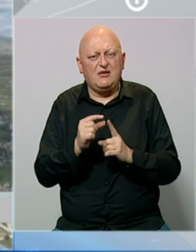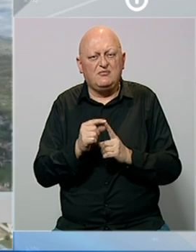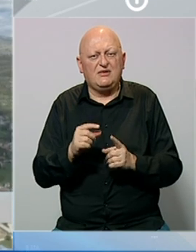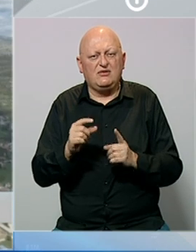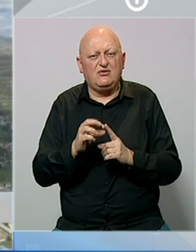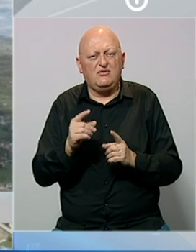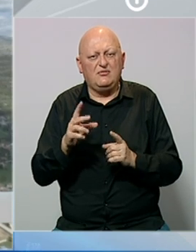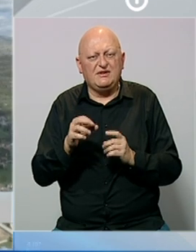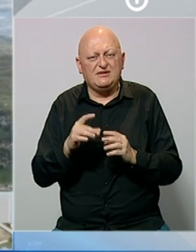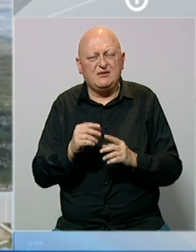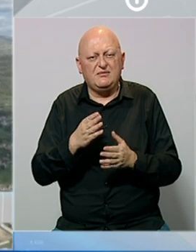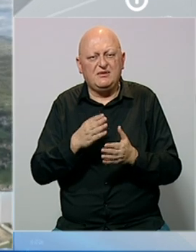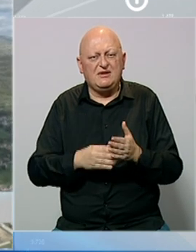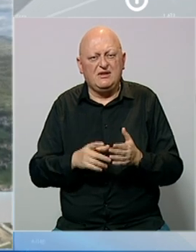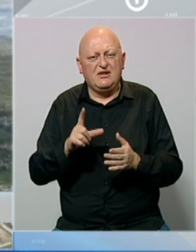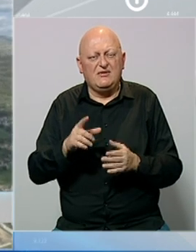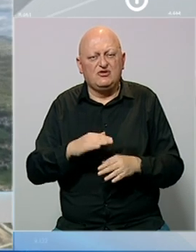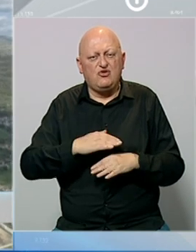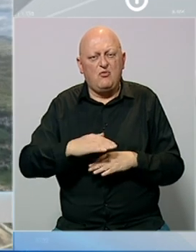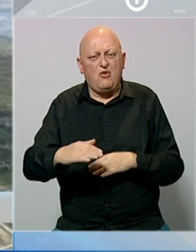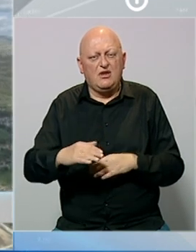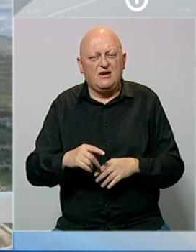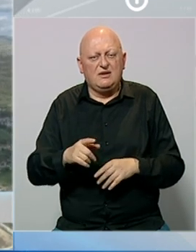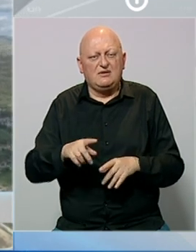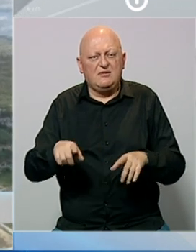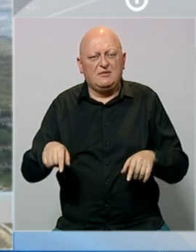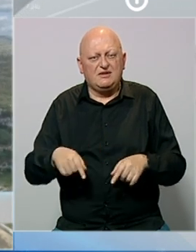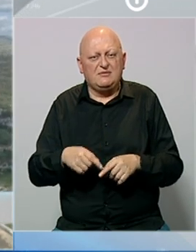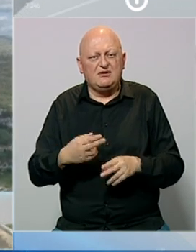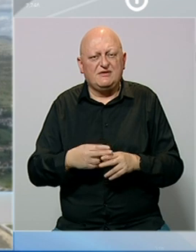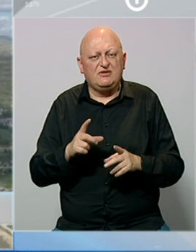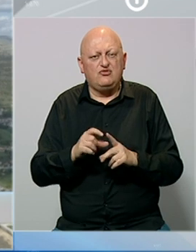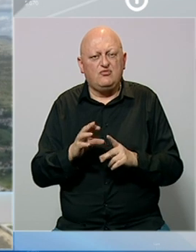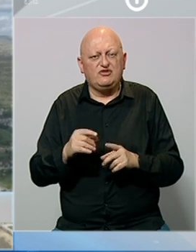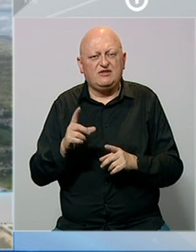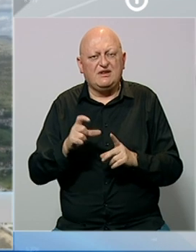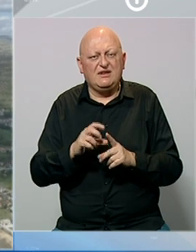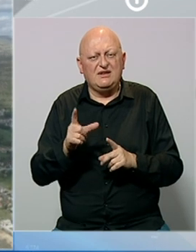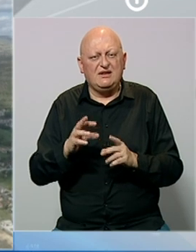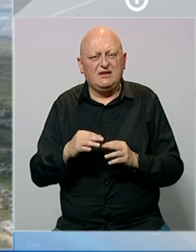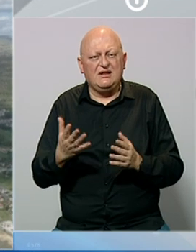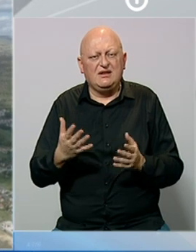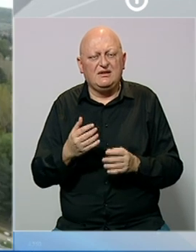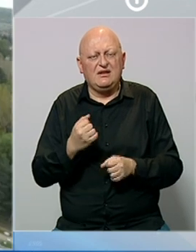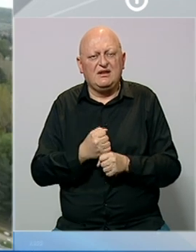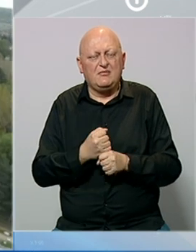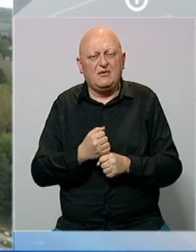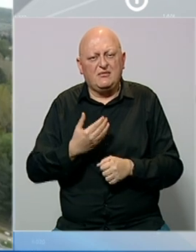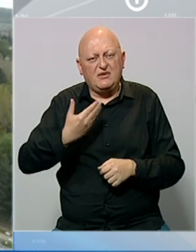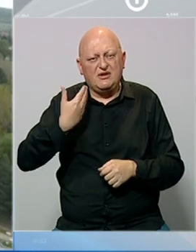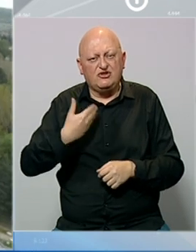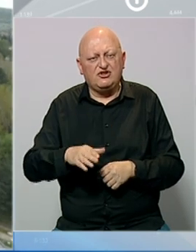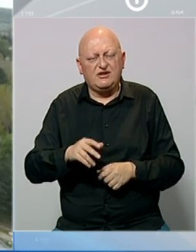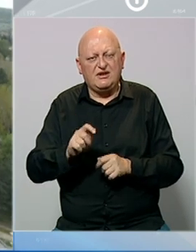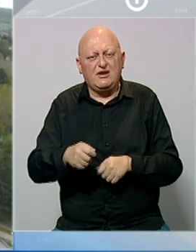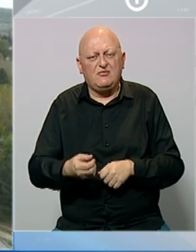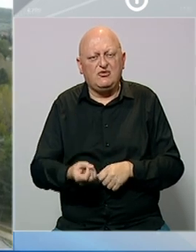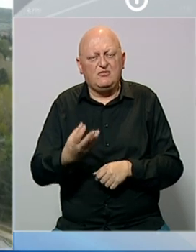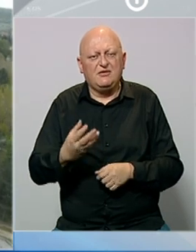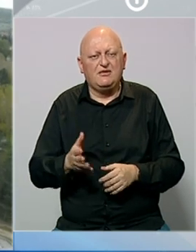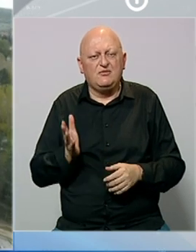sela Priluka, Prisap te dio Livanjskog polja na parcelama zvanim Dubočica i Dila, gdje je pričinjena šteta